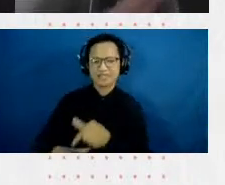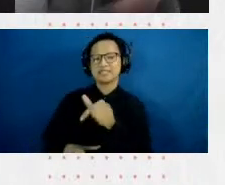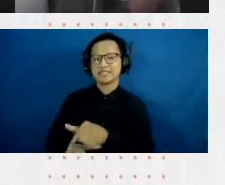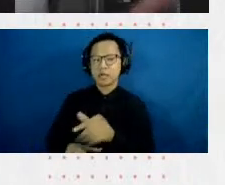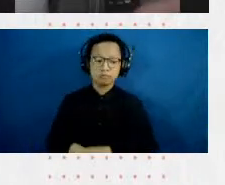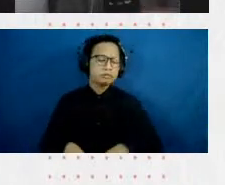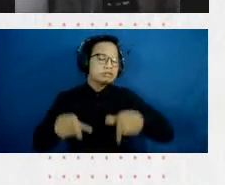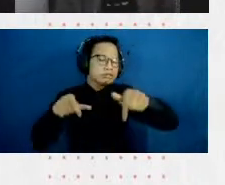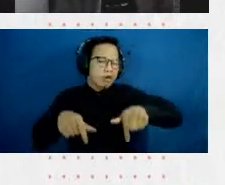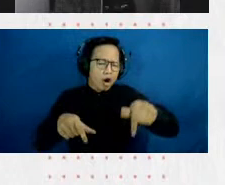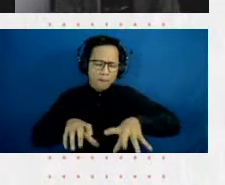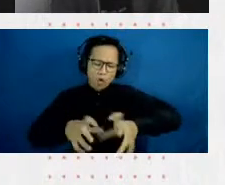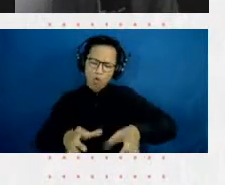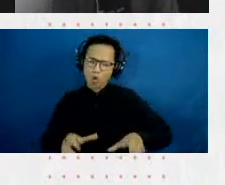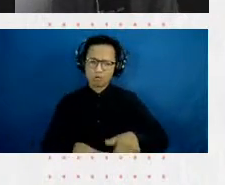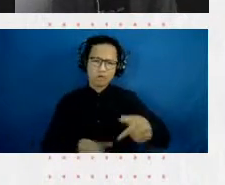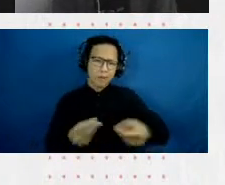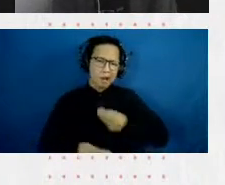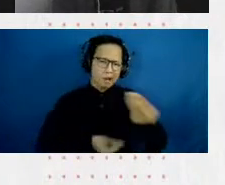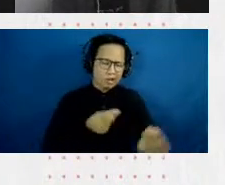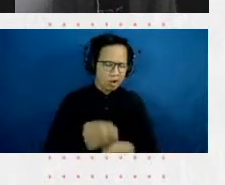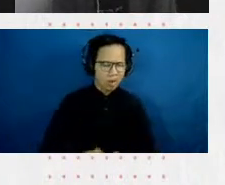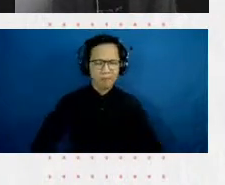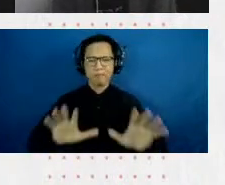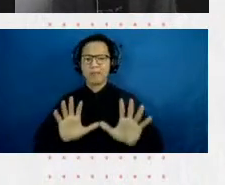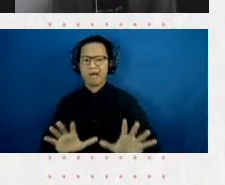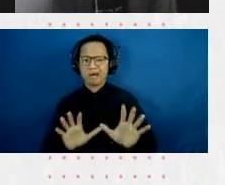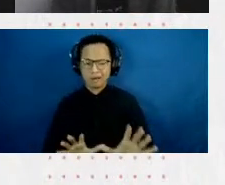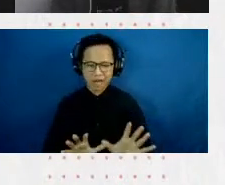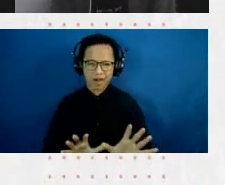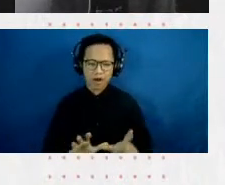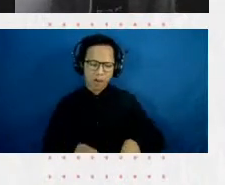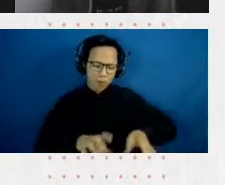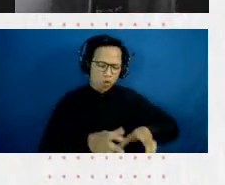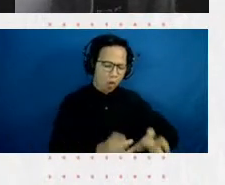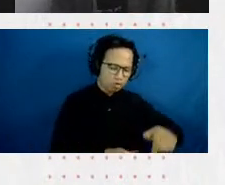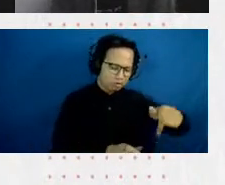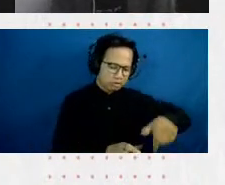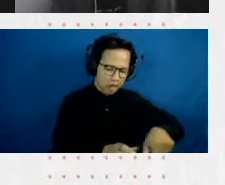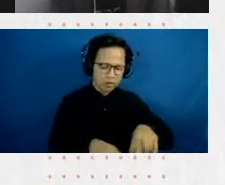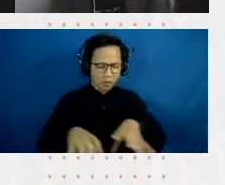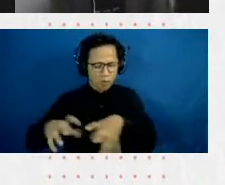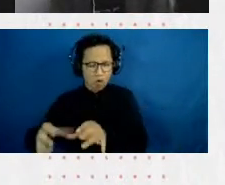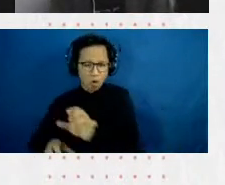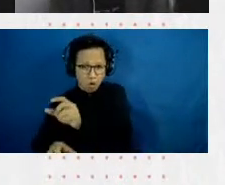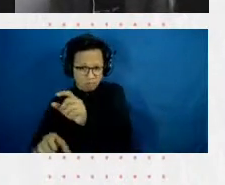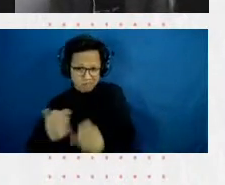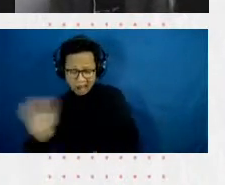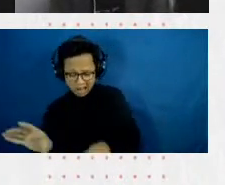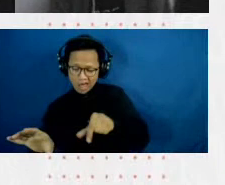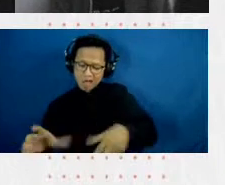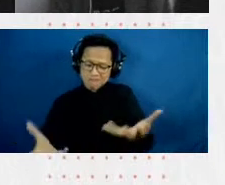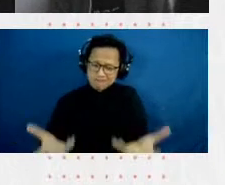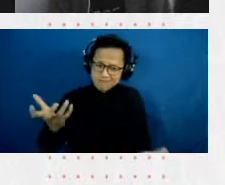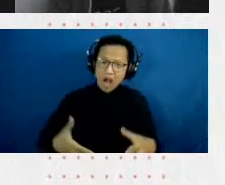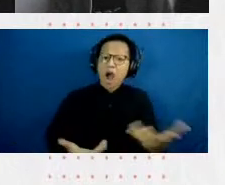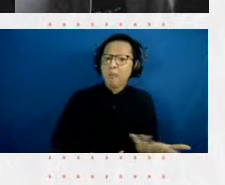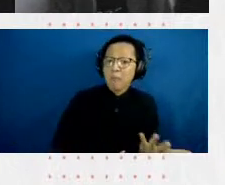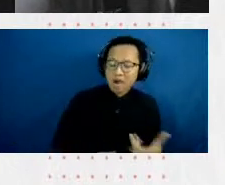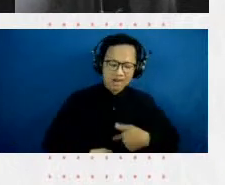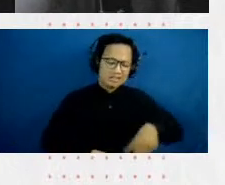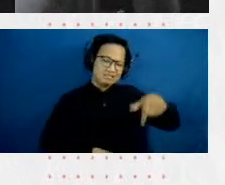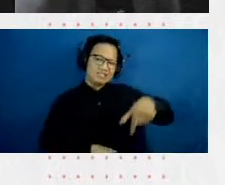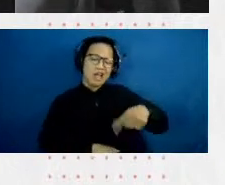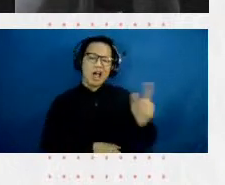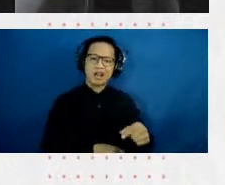kan gitu, jadi ada bedanya antara produk kita sama produk orang gitu. Nah, dengan demikian juga mungkin kita akan